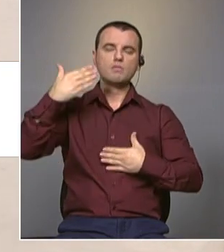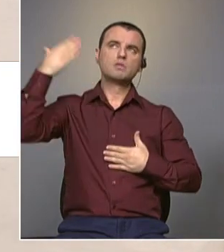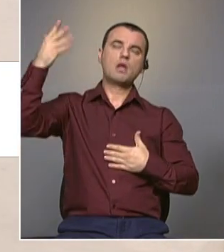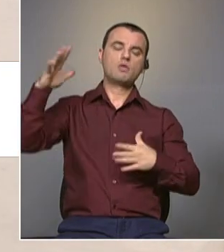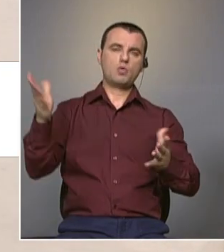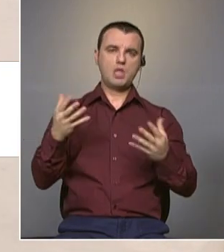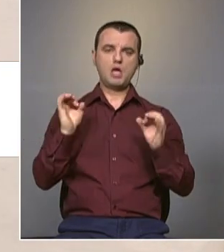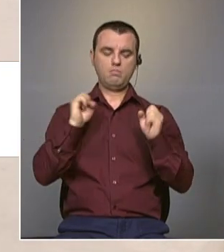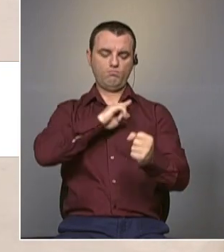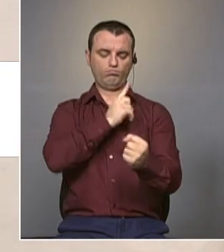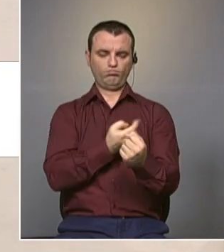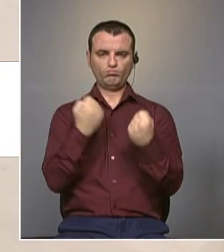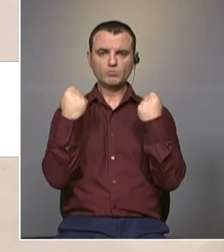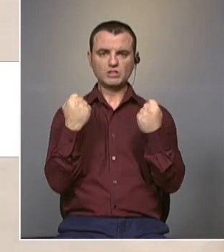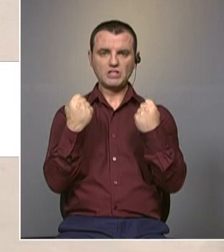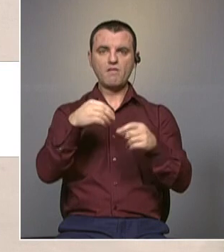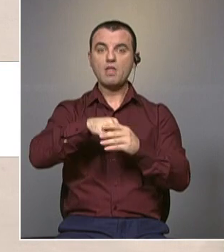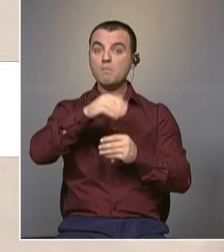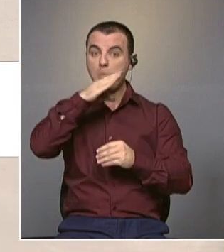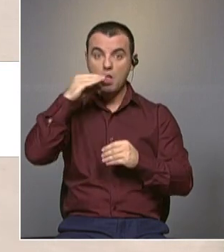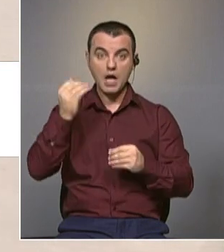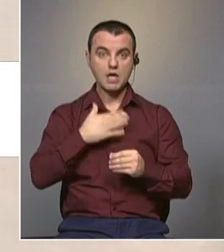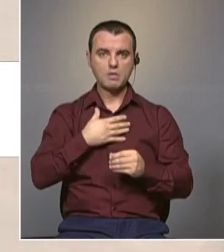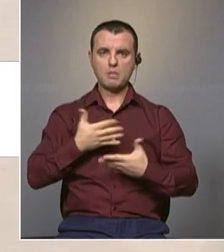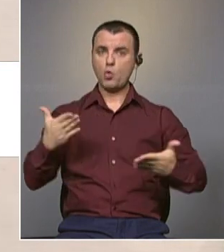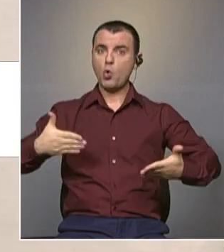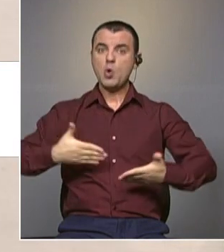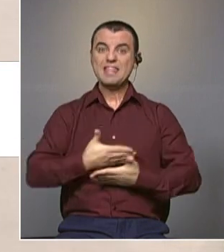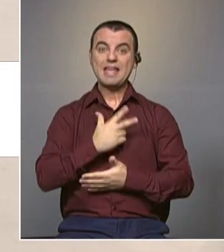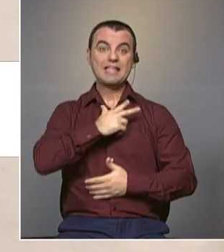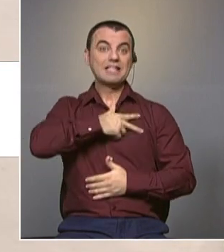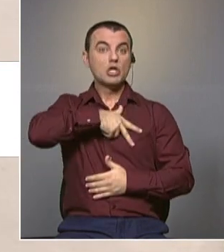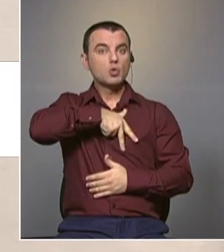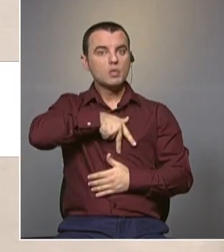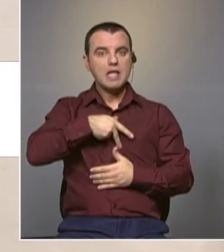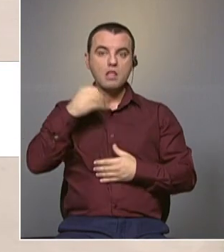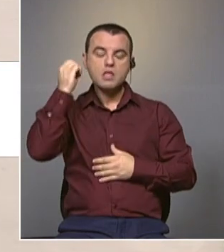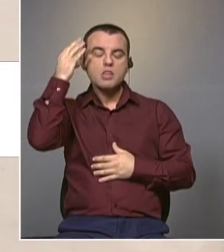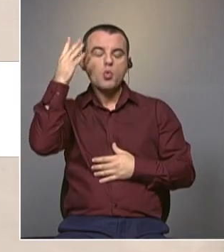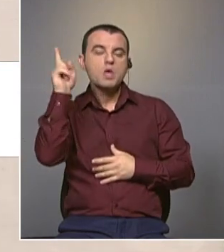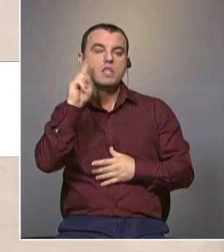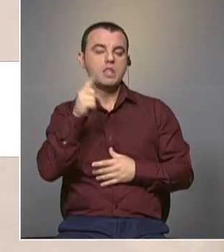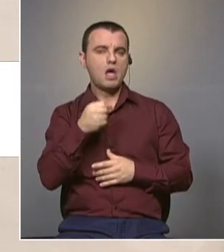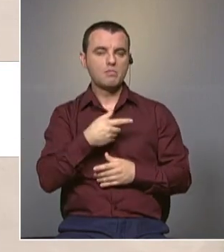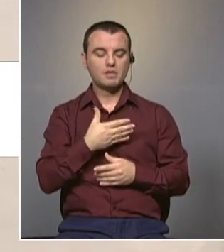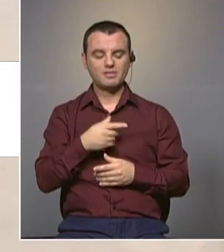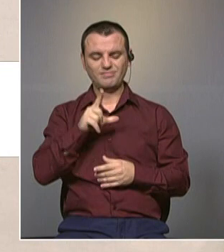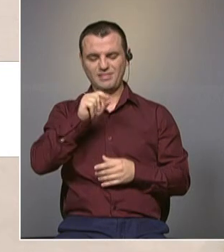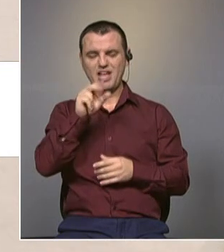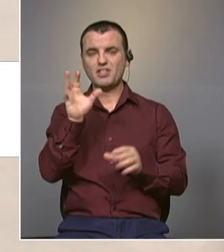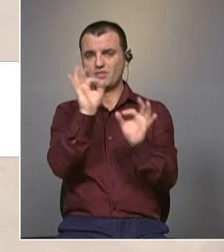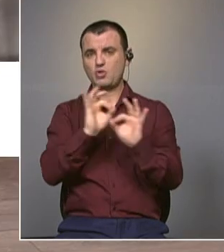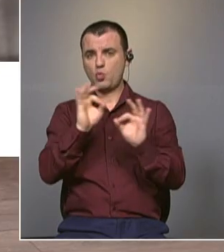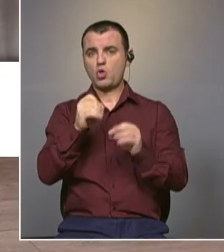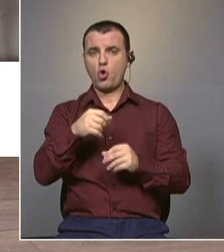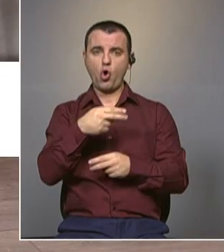в България. Имаме много интересни социални науки. Няма да се изкушавам да казвам нито едно име, защото разбира се